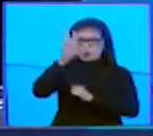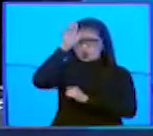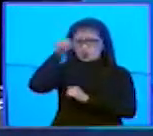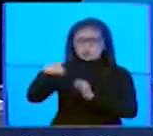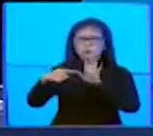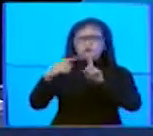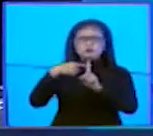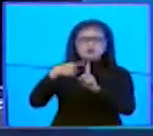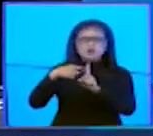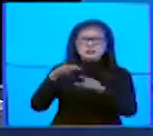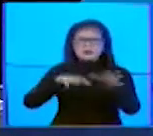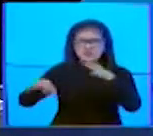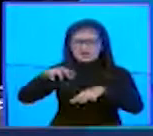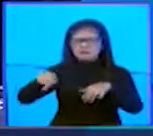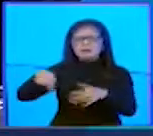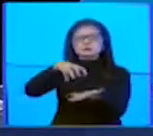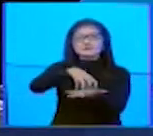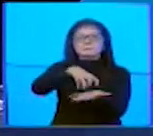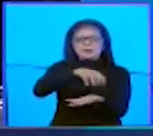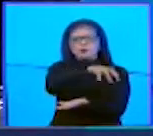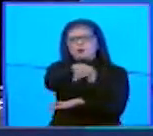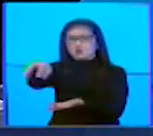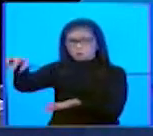setelah tes secara acak di sejumlah lokasi.